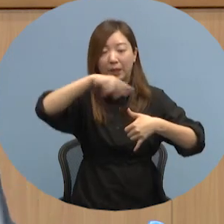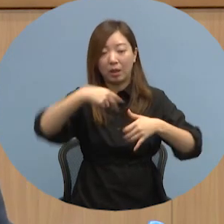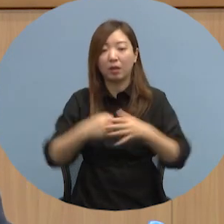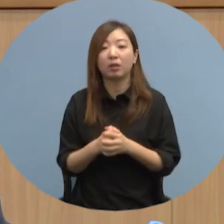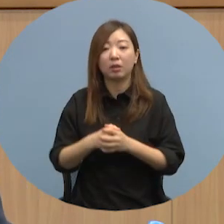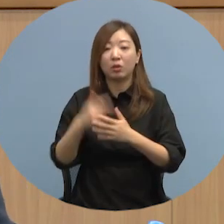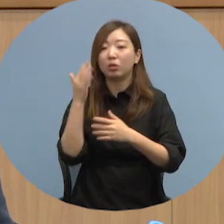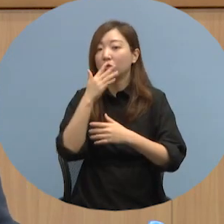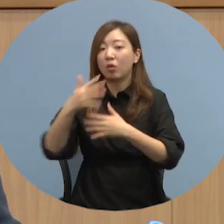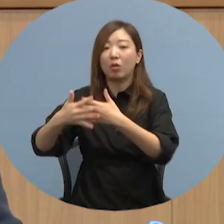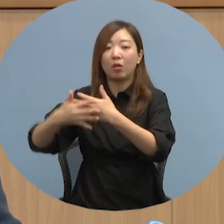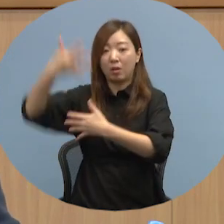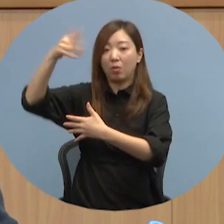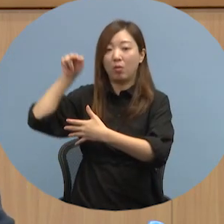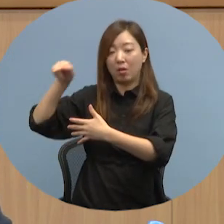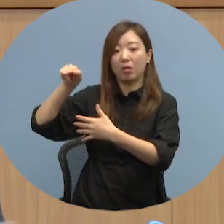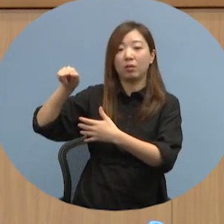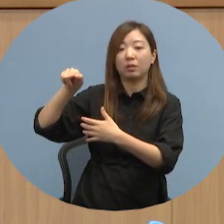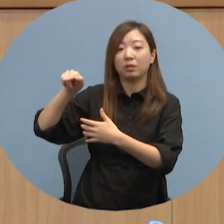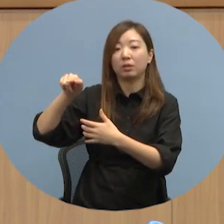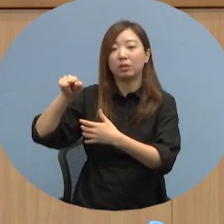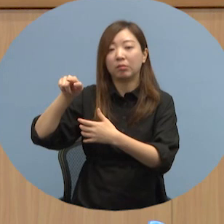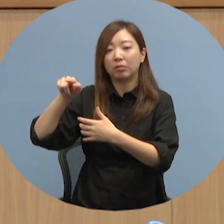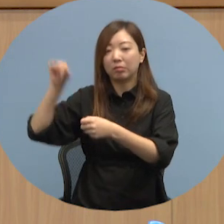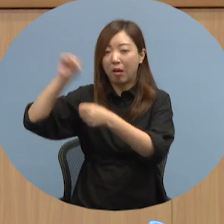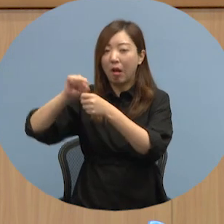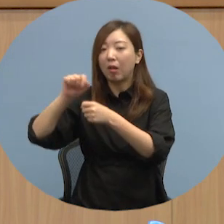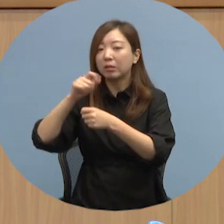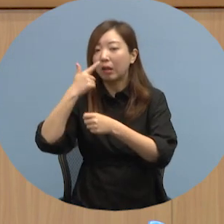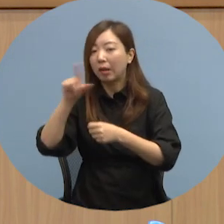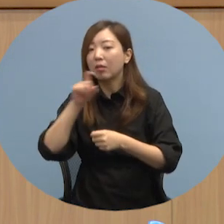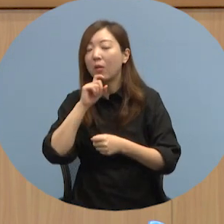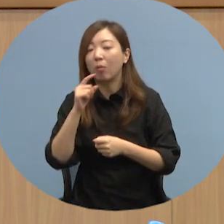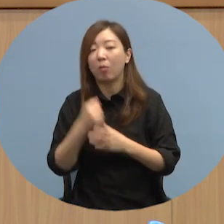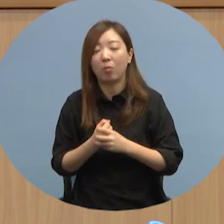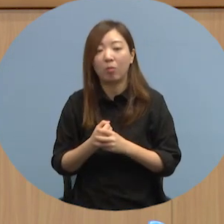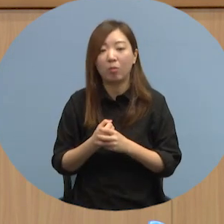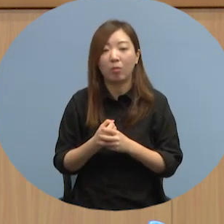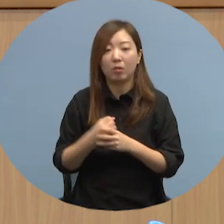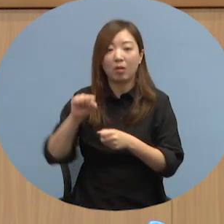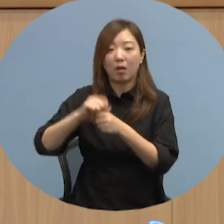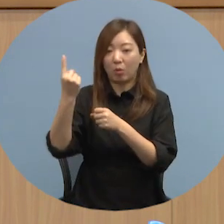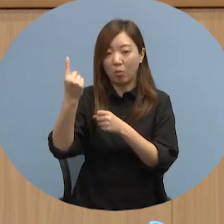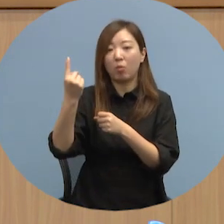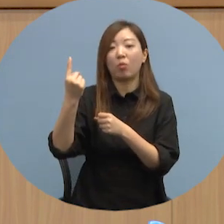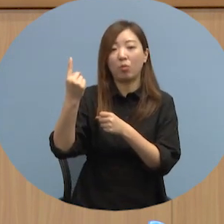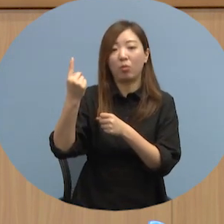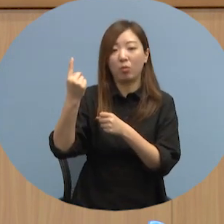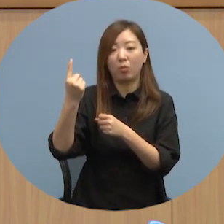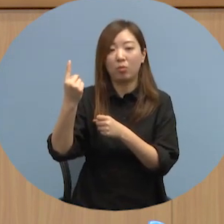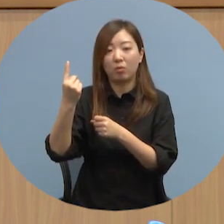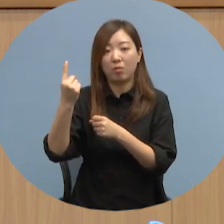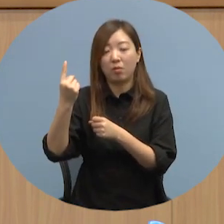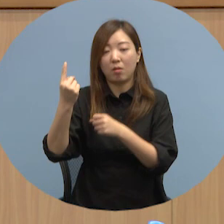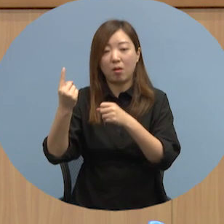咧，我哋都有多咗個案，咁所以咧加埋而家咧就多咗一宗啦。咁就係